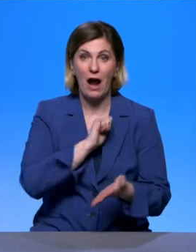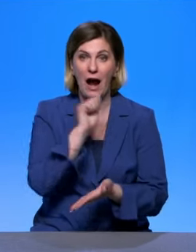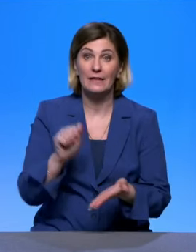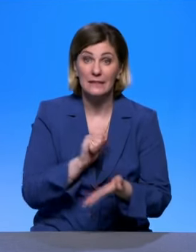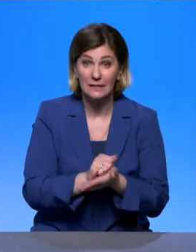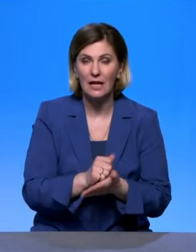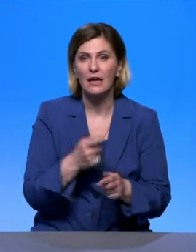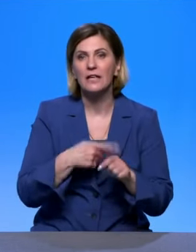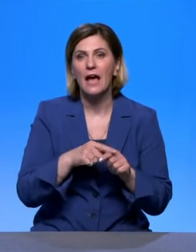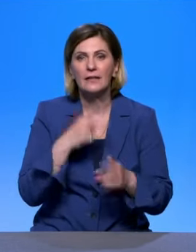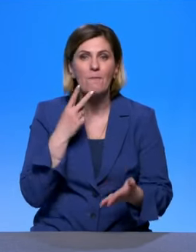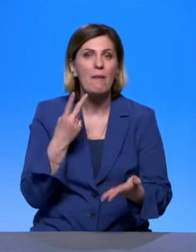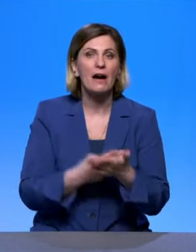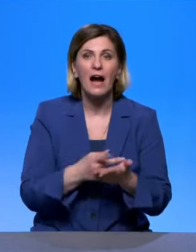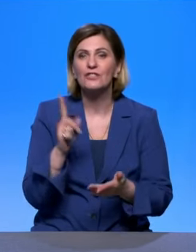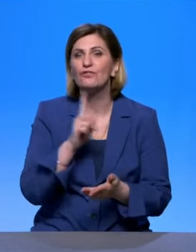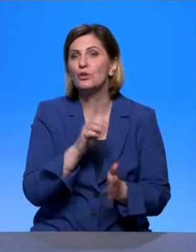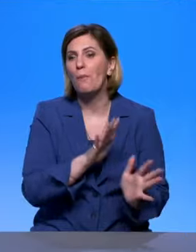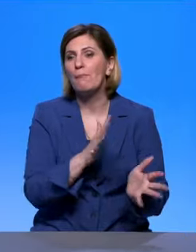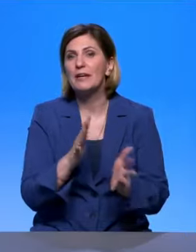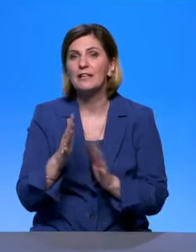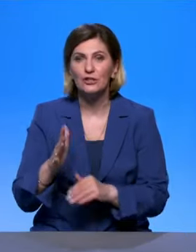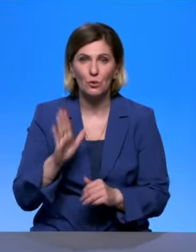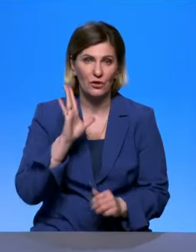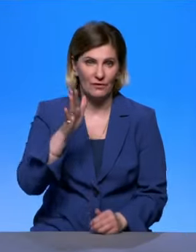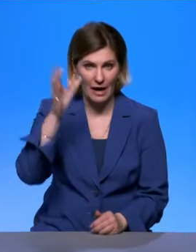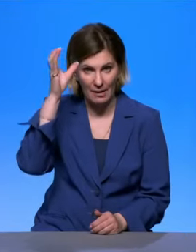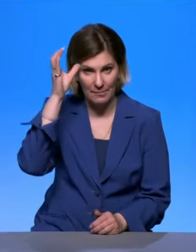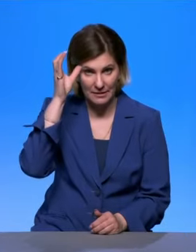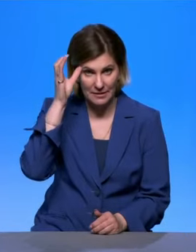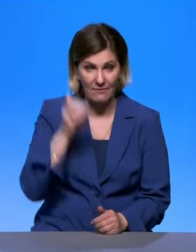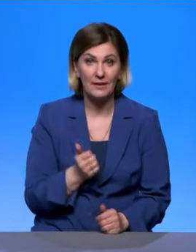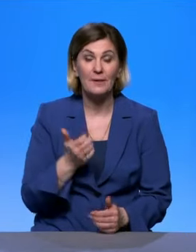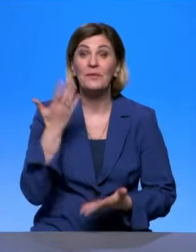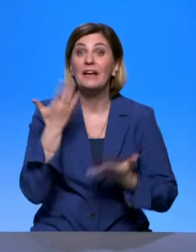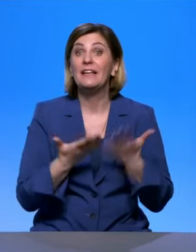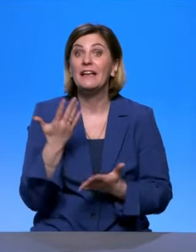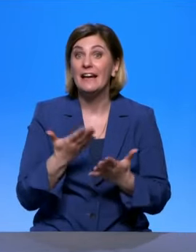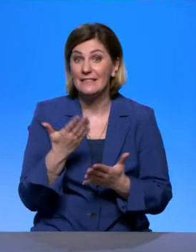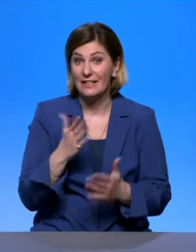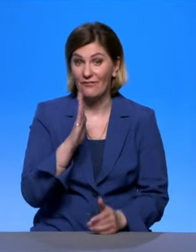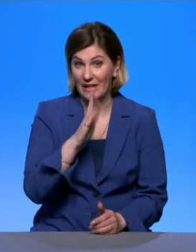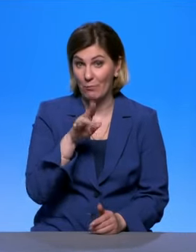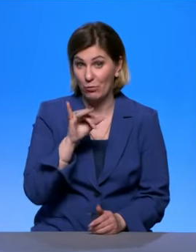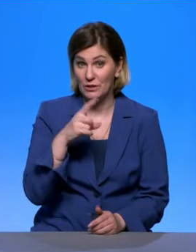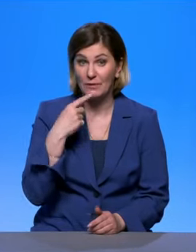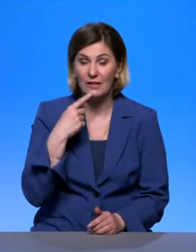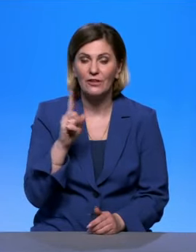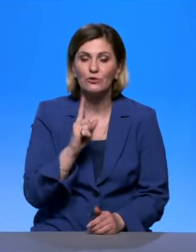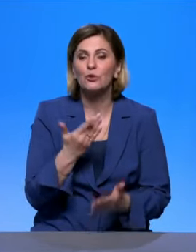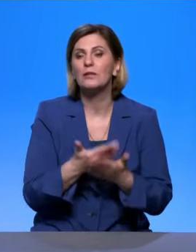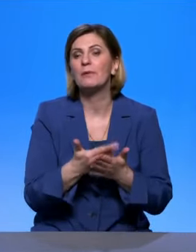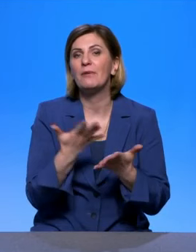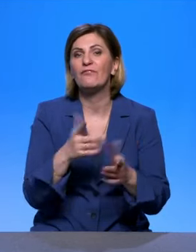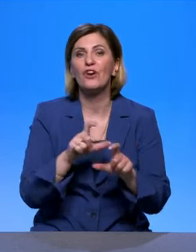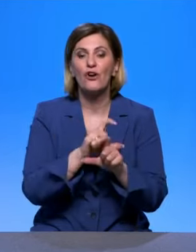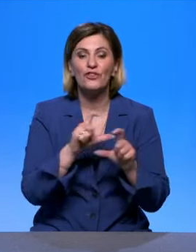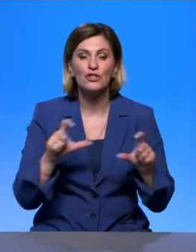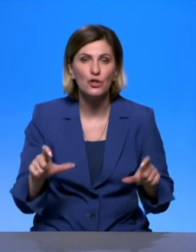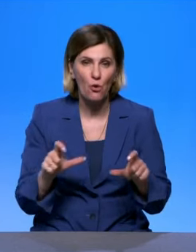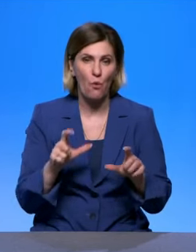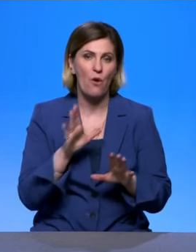образовании. И то, о чем сказал Владимир Владимирович, если чему-то в школе, что-то в школе не было там, выдано в том